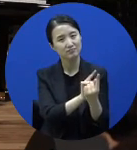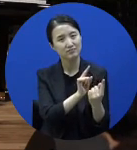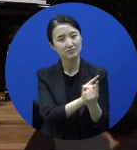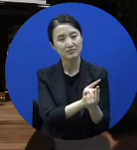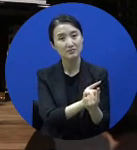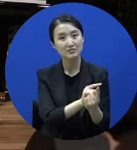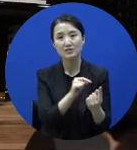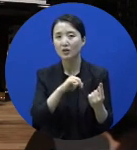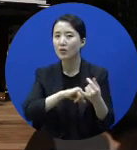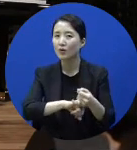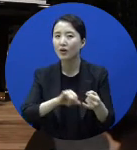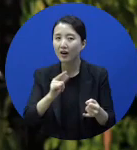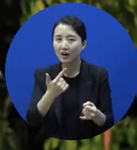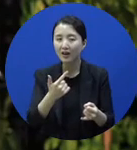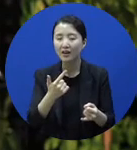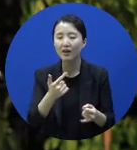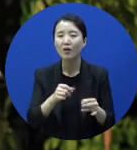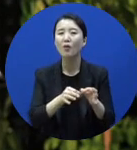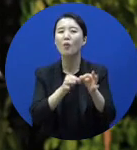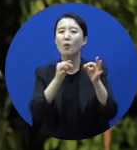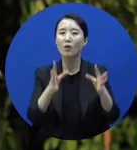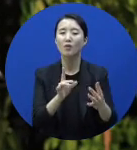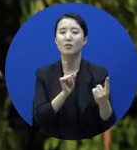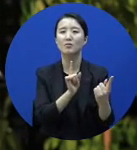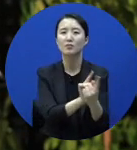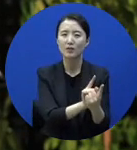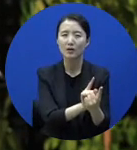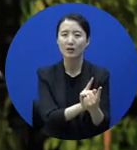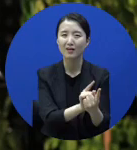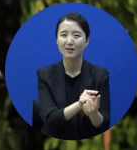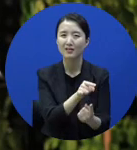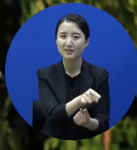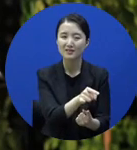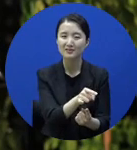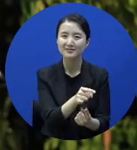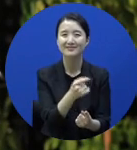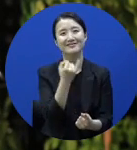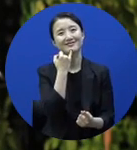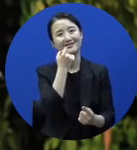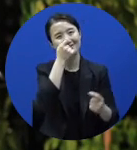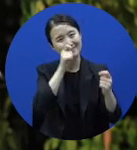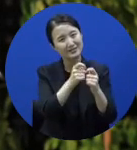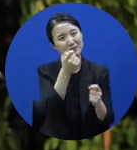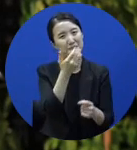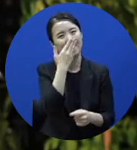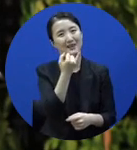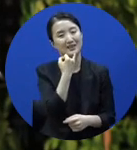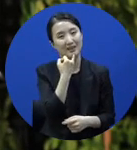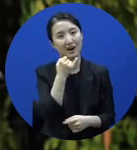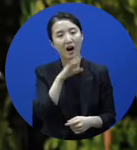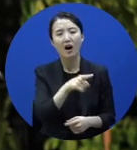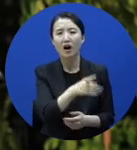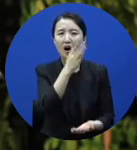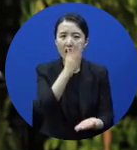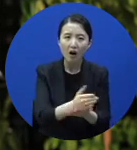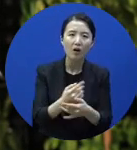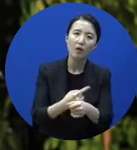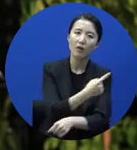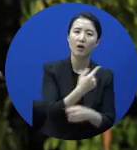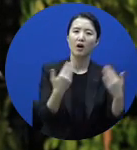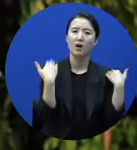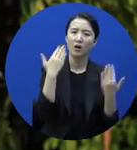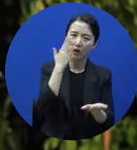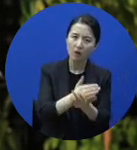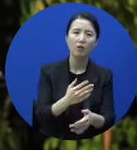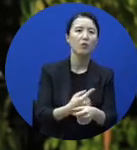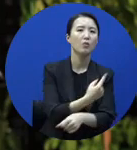있잖아요. 근데 그런 게 없으니까 그거를 좀 대체할 수 있는 게 없을까? 저는 이제 커뮤니티라고 생각했어요. 그래서 뭔가 새로운 일을 하게 되면 커뮤니티를